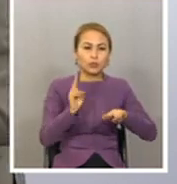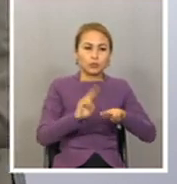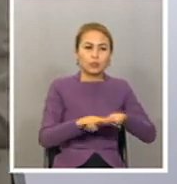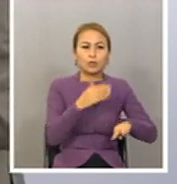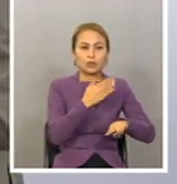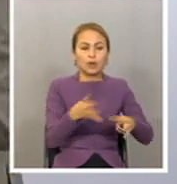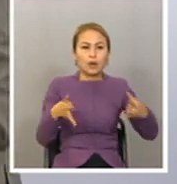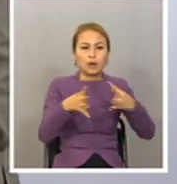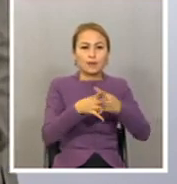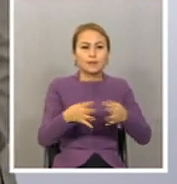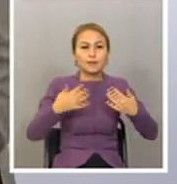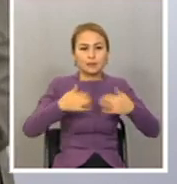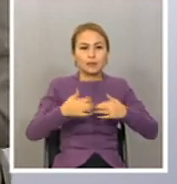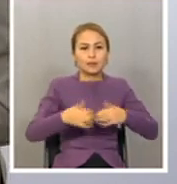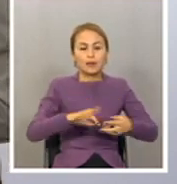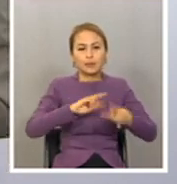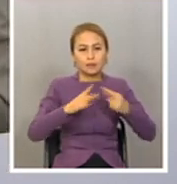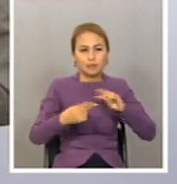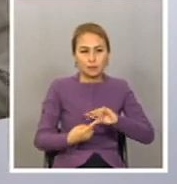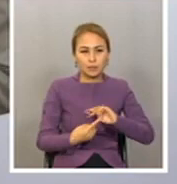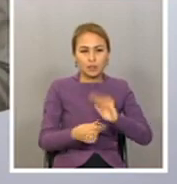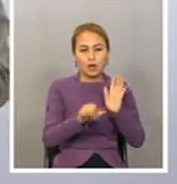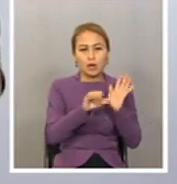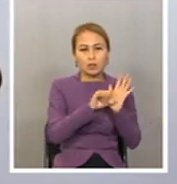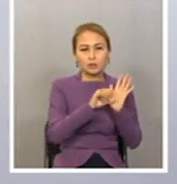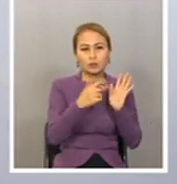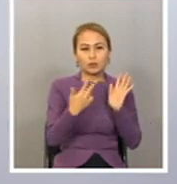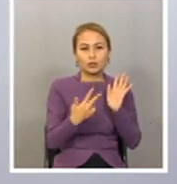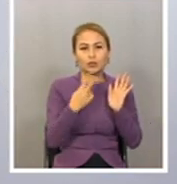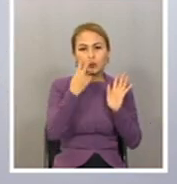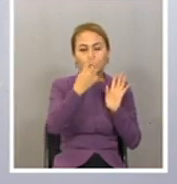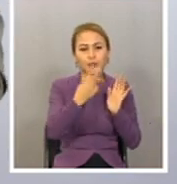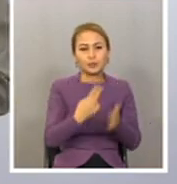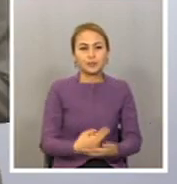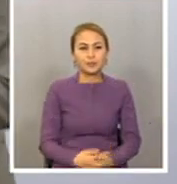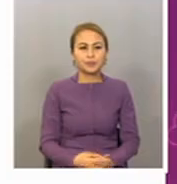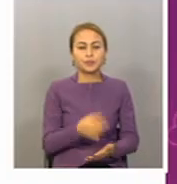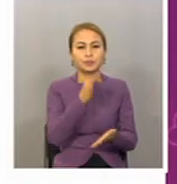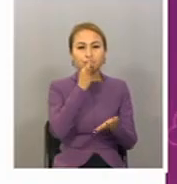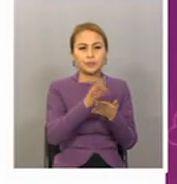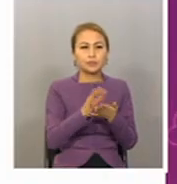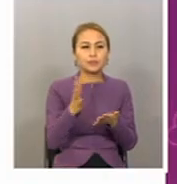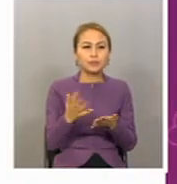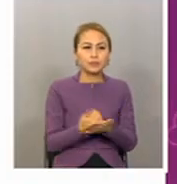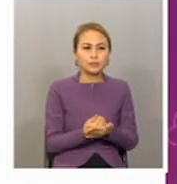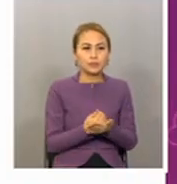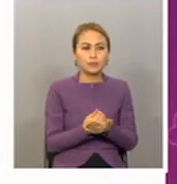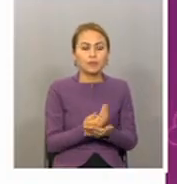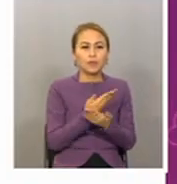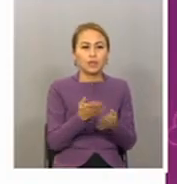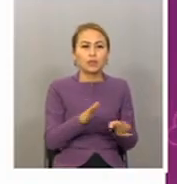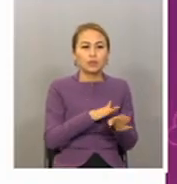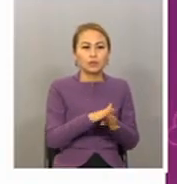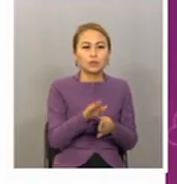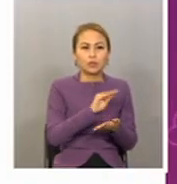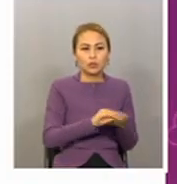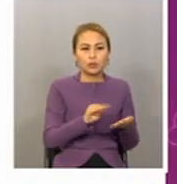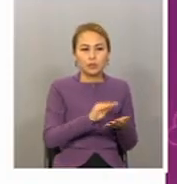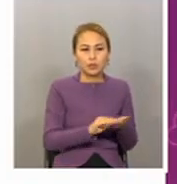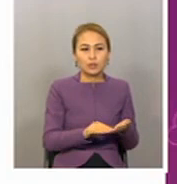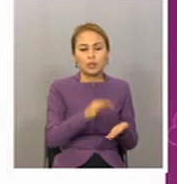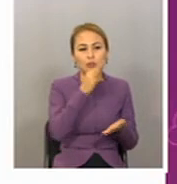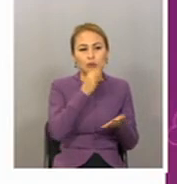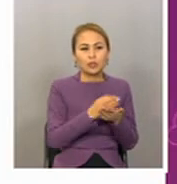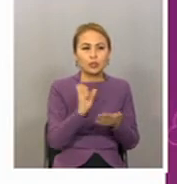аралас санға айналдырамын. 6 бүтін 3-тен 2. Жауап шықты. Енді толық жауабын жазып қояйық.